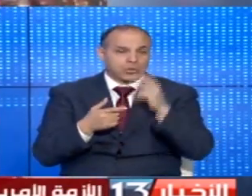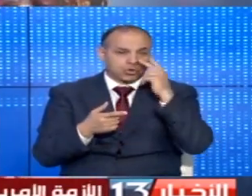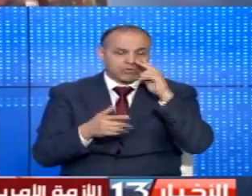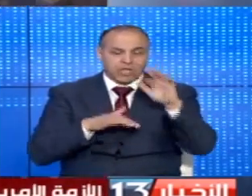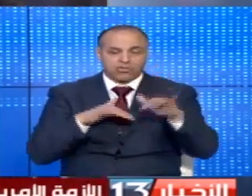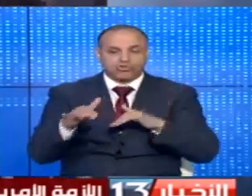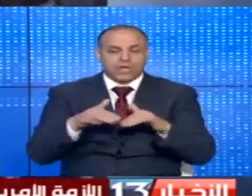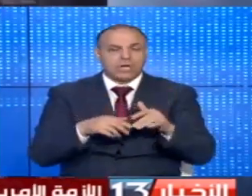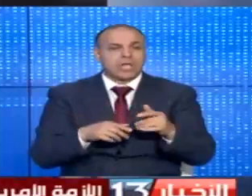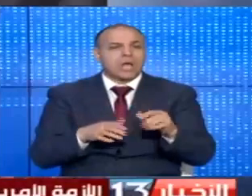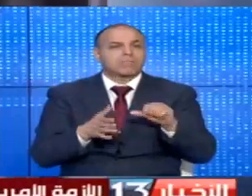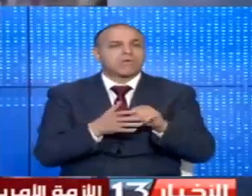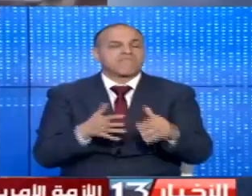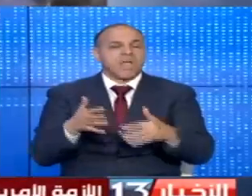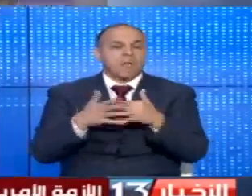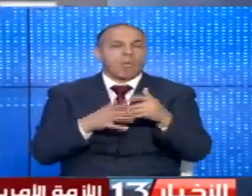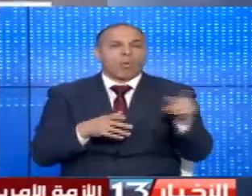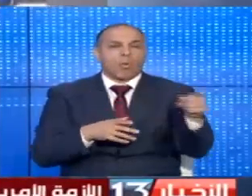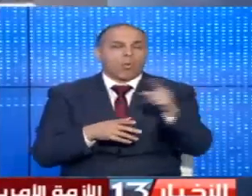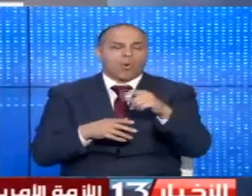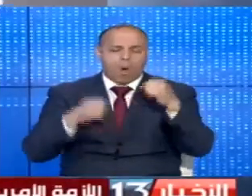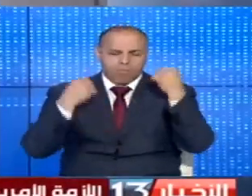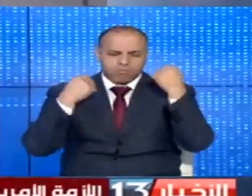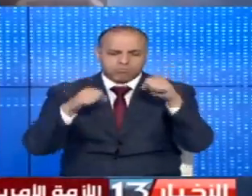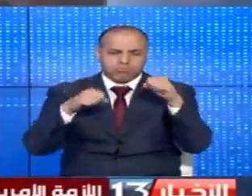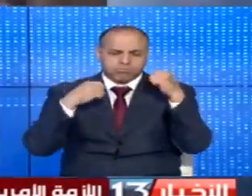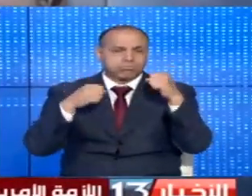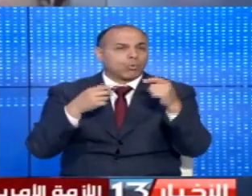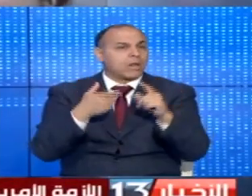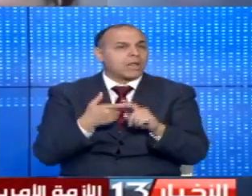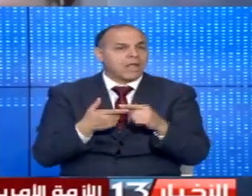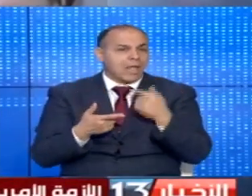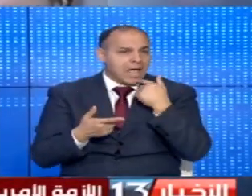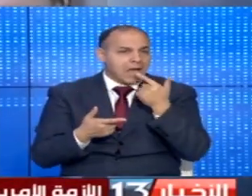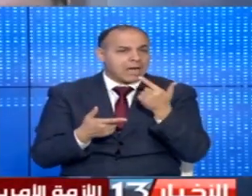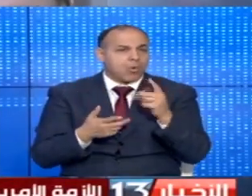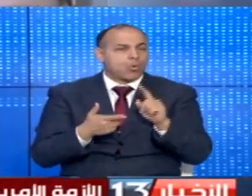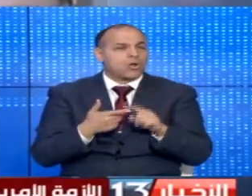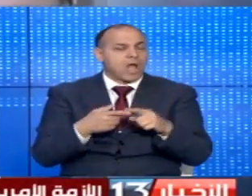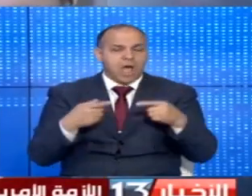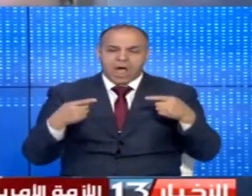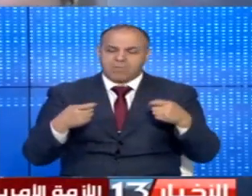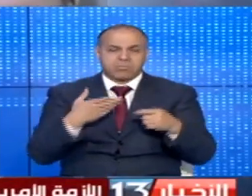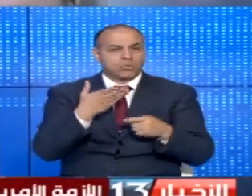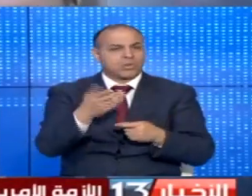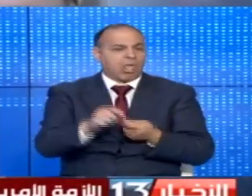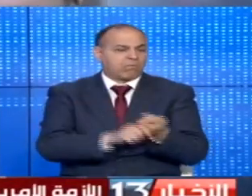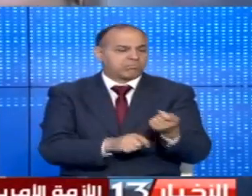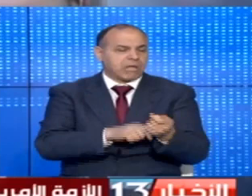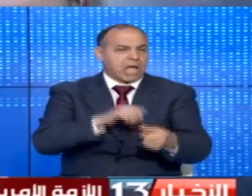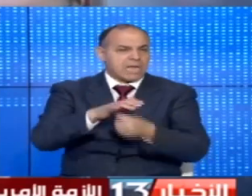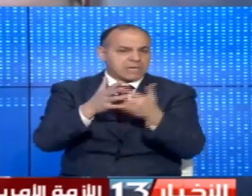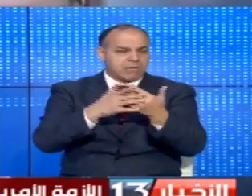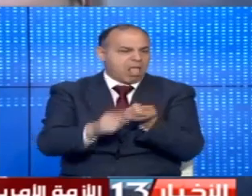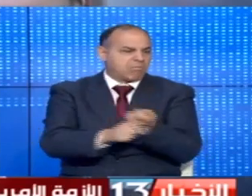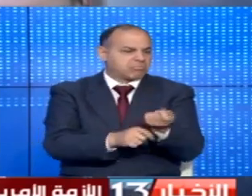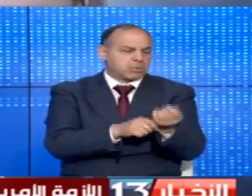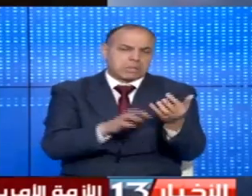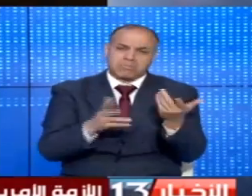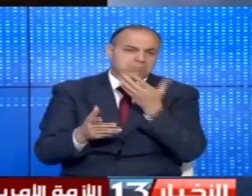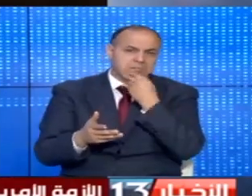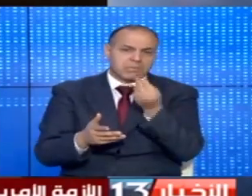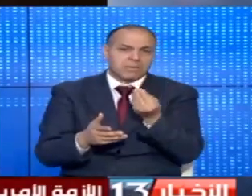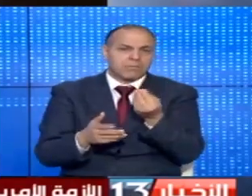عشرات المدن في الولايات المتحده الامريكيه عده تظاهرات من جده بالافعال التي يرتكبها الرئيس الامريكي دولار غرام